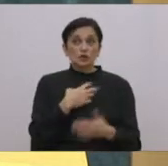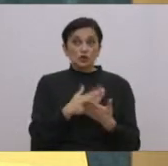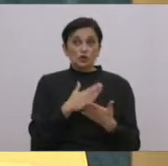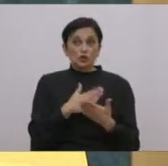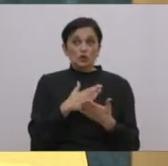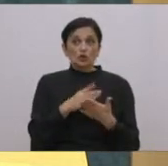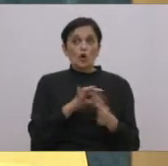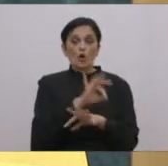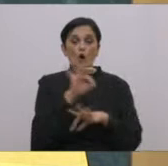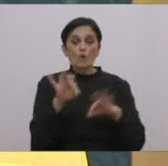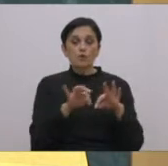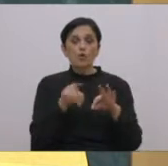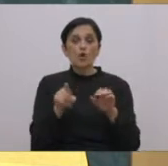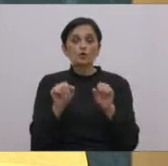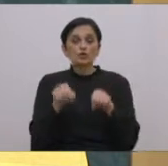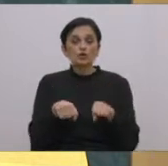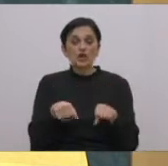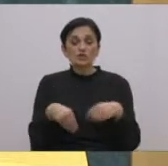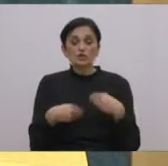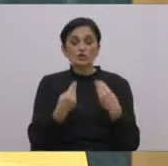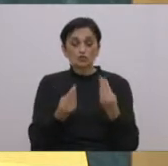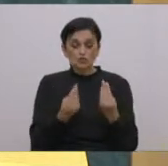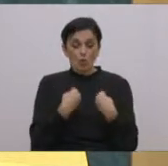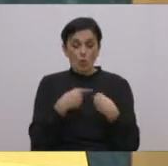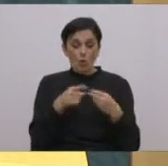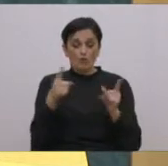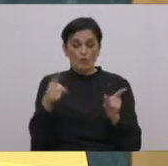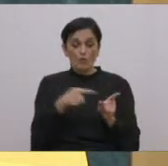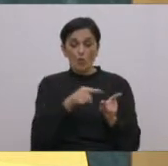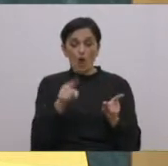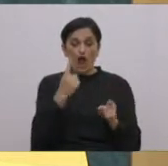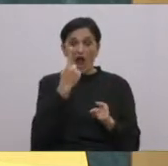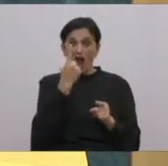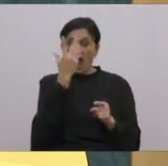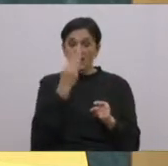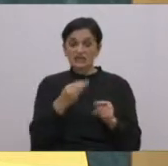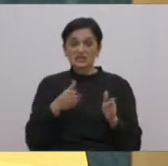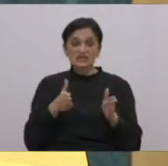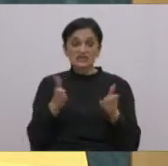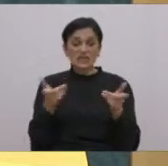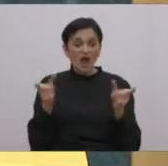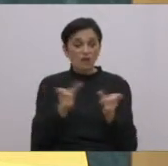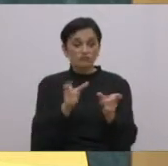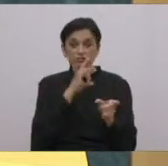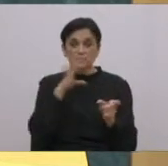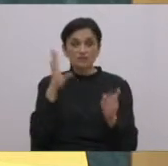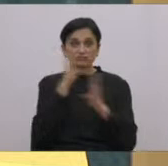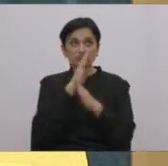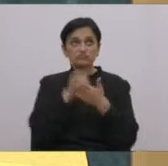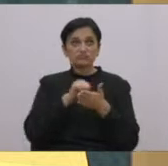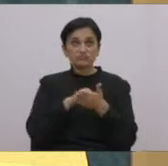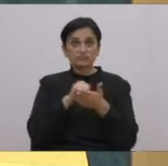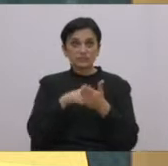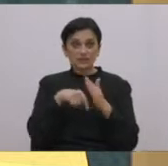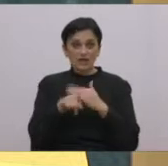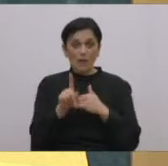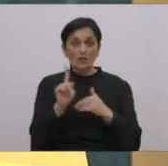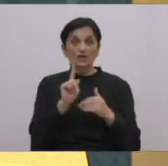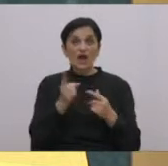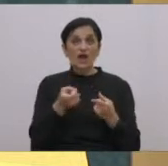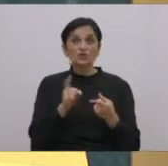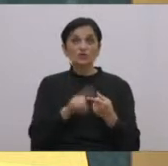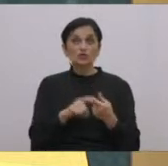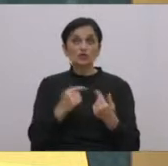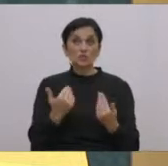agnici nu li proiecti, ce s-a zile lovat, s-a spus, am una cu ce, ar certitri, dar ce ai chetos, gza climaturi, birobe, bizgamo, la ce heba,